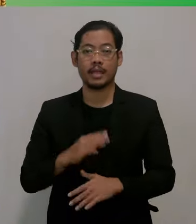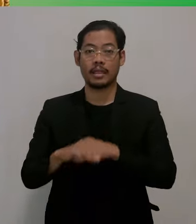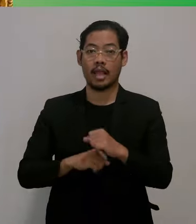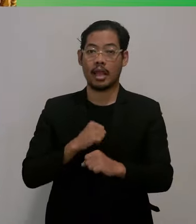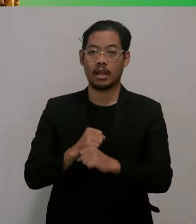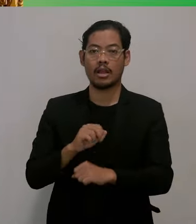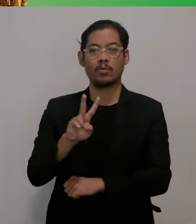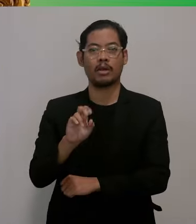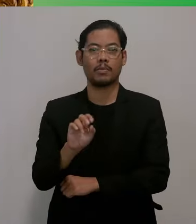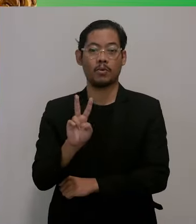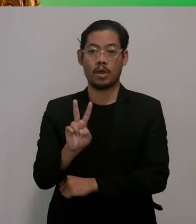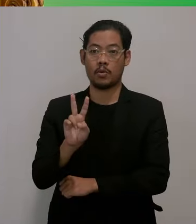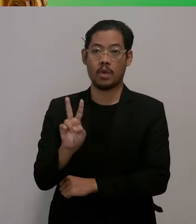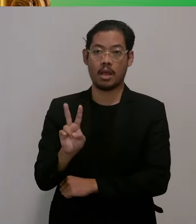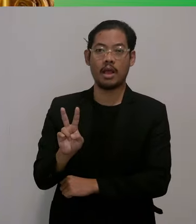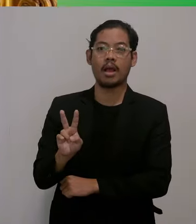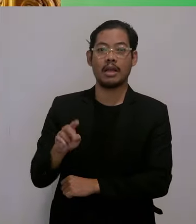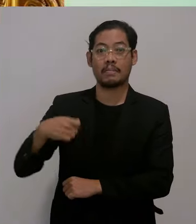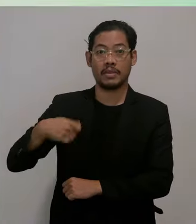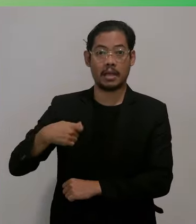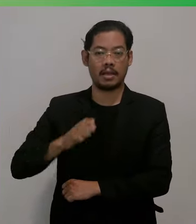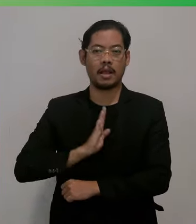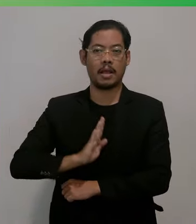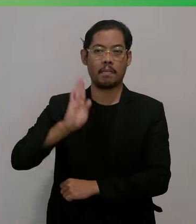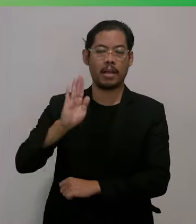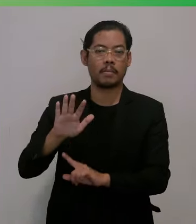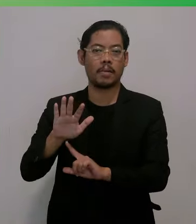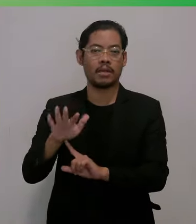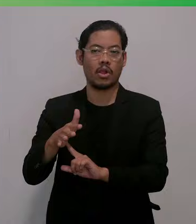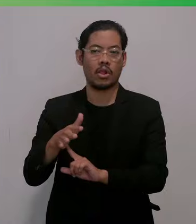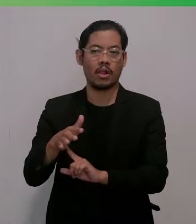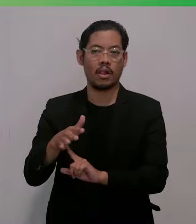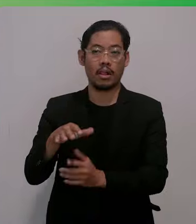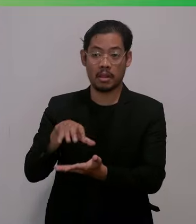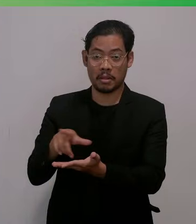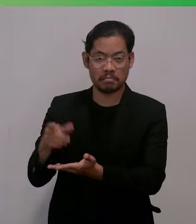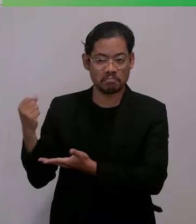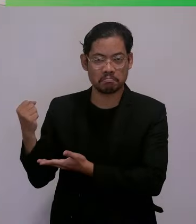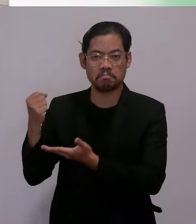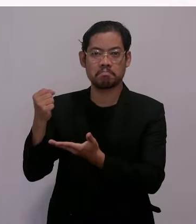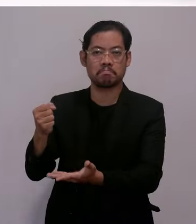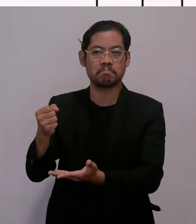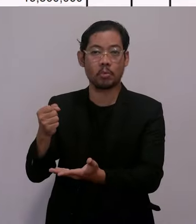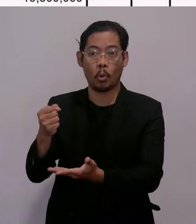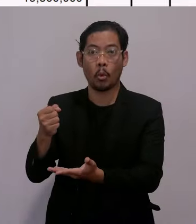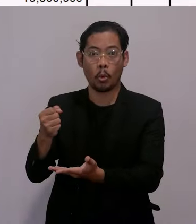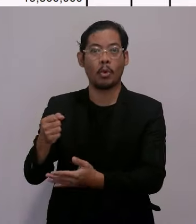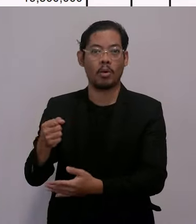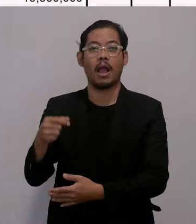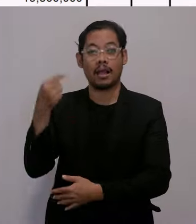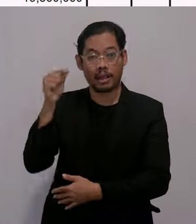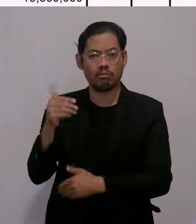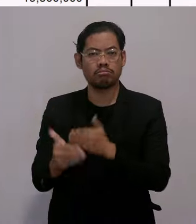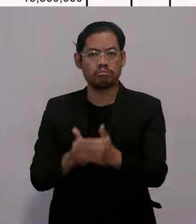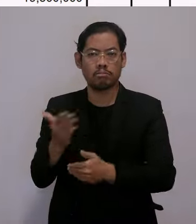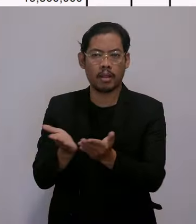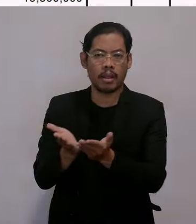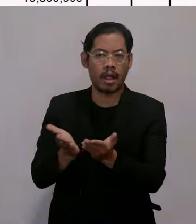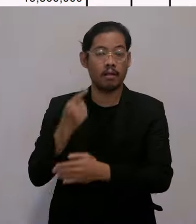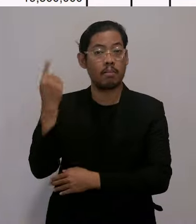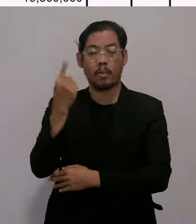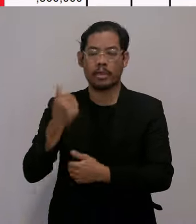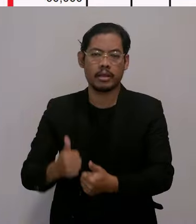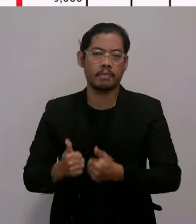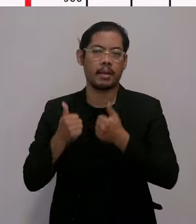tahun 2022, Kantor Kementerian Agama Kabupaten Bantul telah meraih penghargaan sebagai unit penyelenggara pelayanan publik terbaik